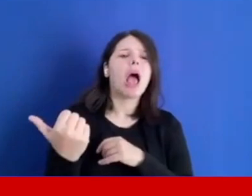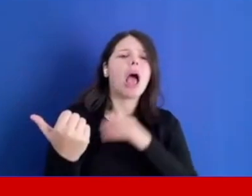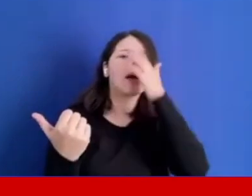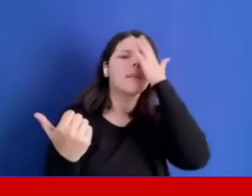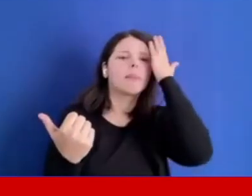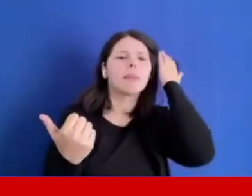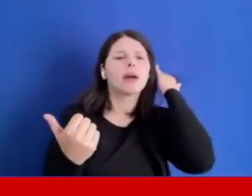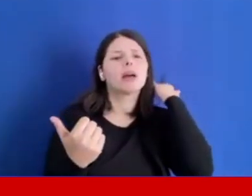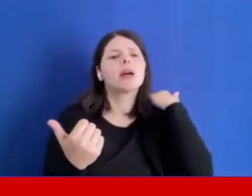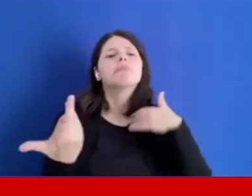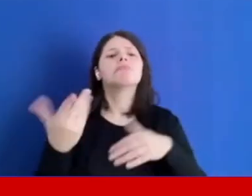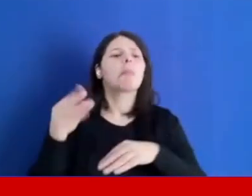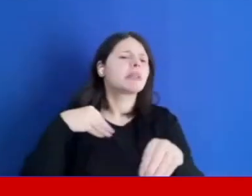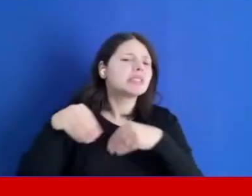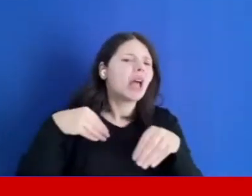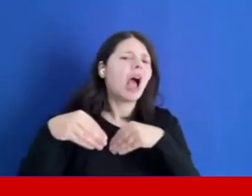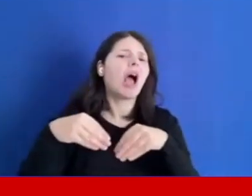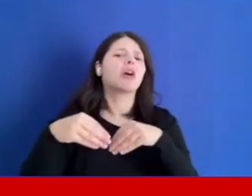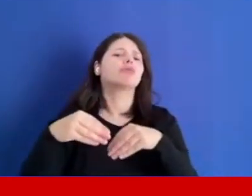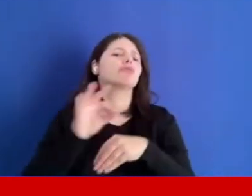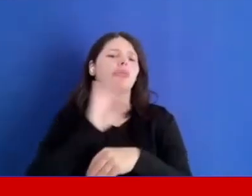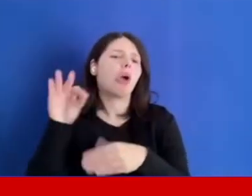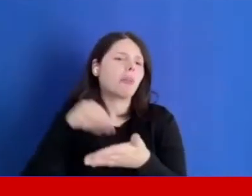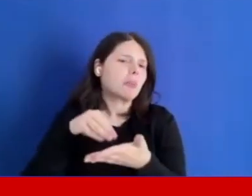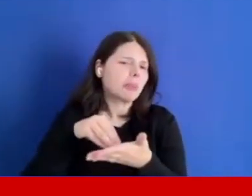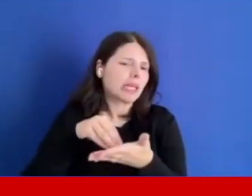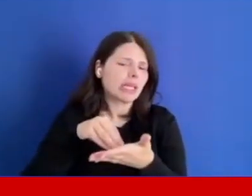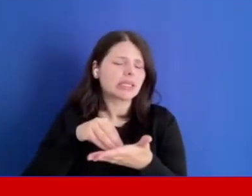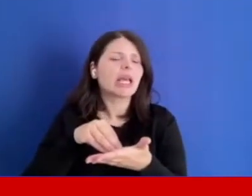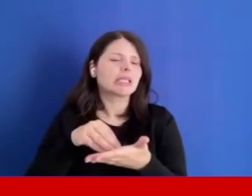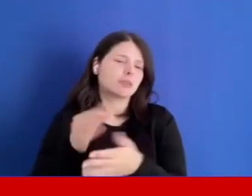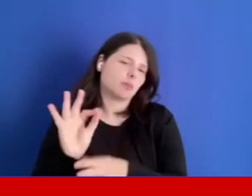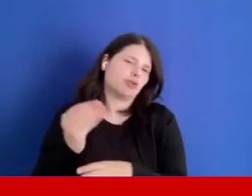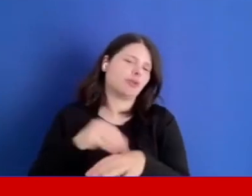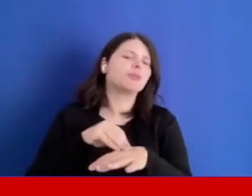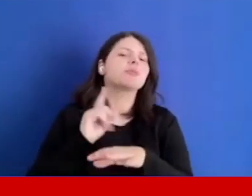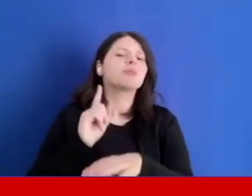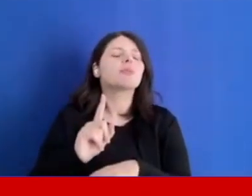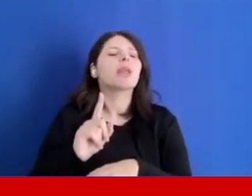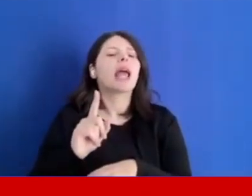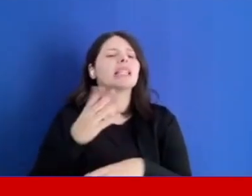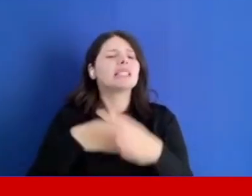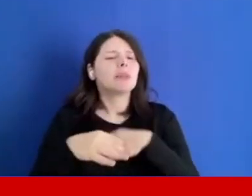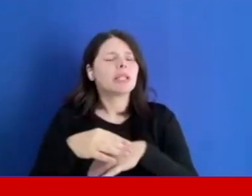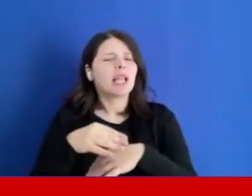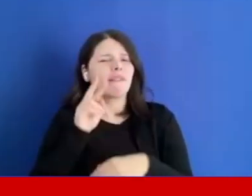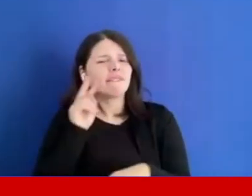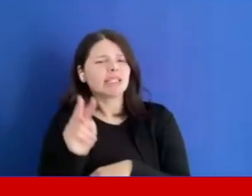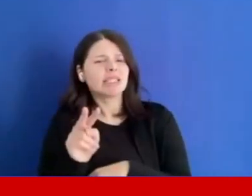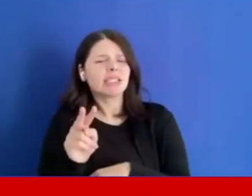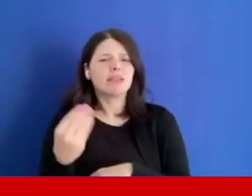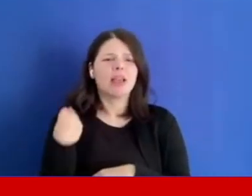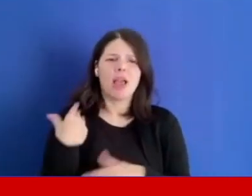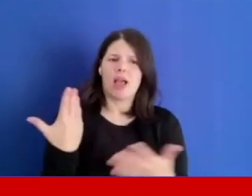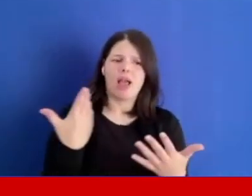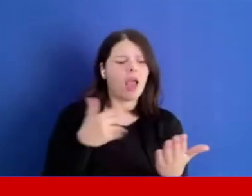mi chiamavano per messaggio o in presenza specifico, le persone con disabilità visive mi dicevano: oh, che bello il vostro